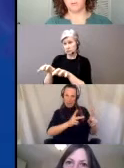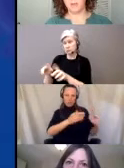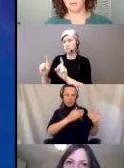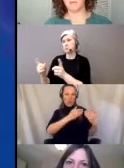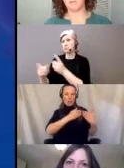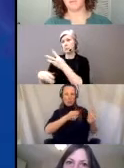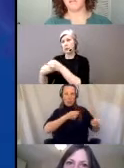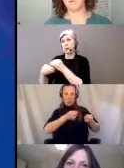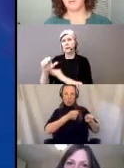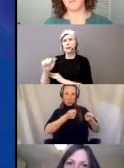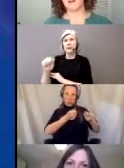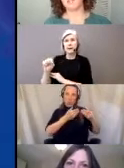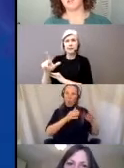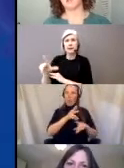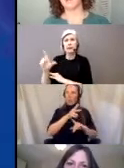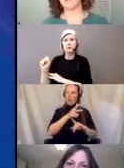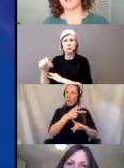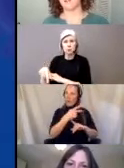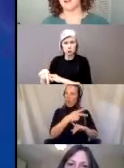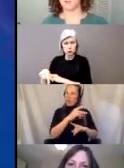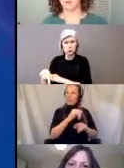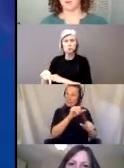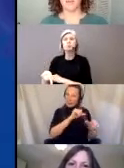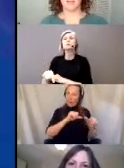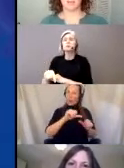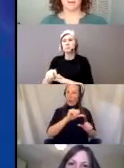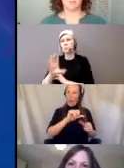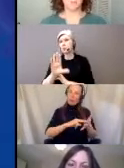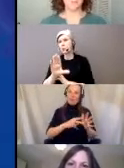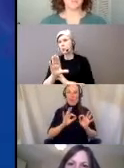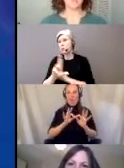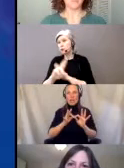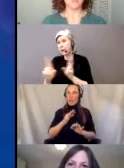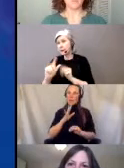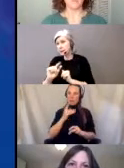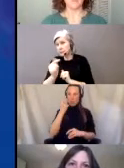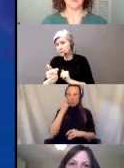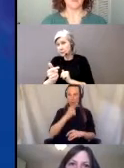nous mettrons votre vidéo en marche lorsque ça viendra le temps pour répondre à la question.